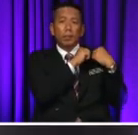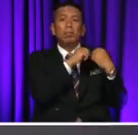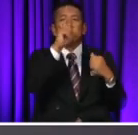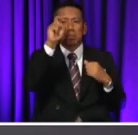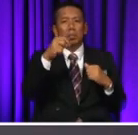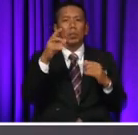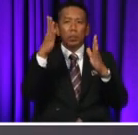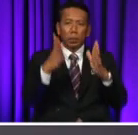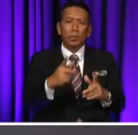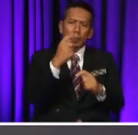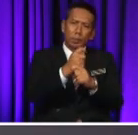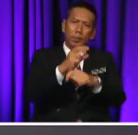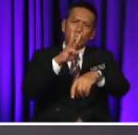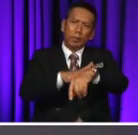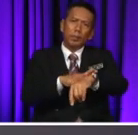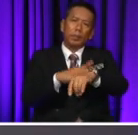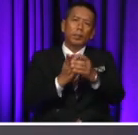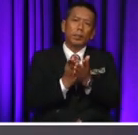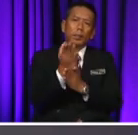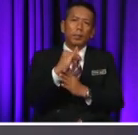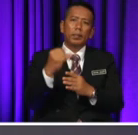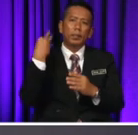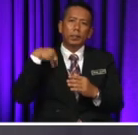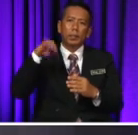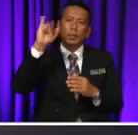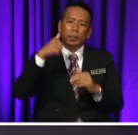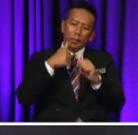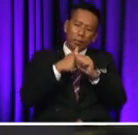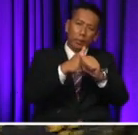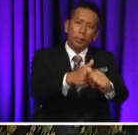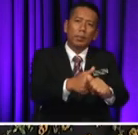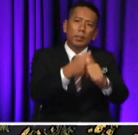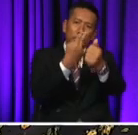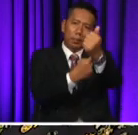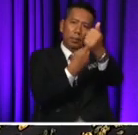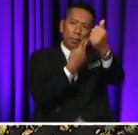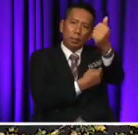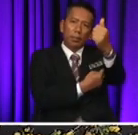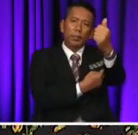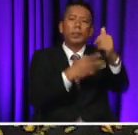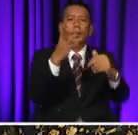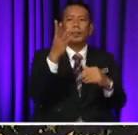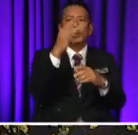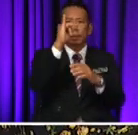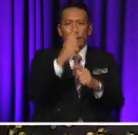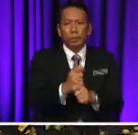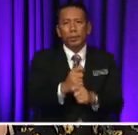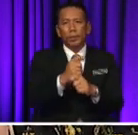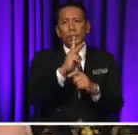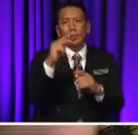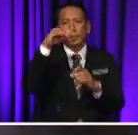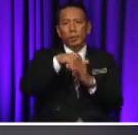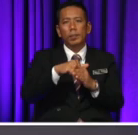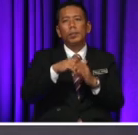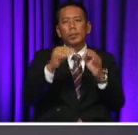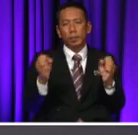baik yang seterusnya adalah mereka yang patuh kepada undang-undang yang ditetapkan dalam sebuah organisasi